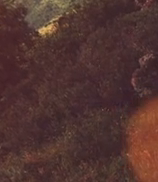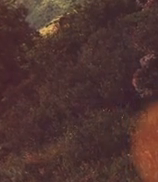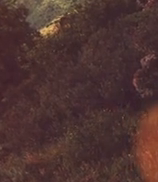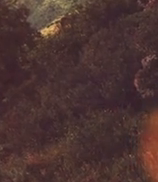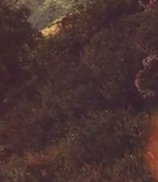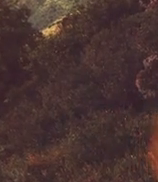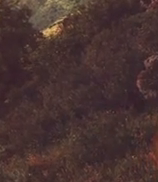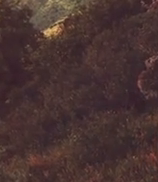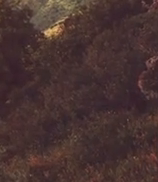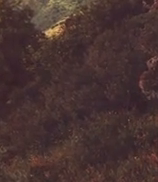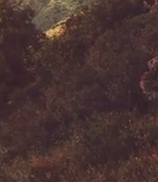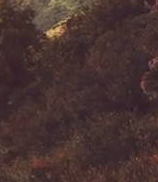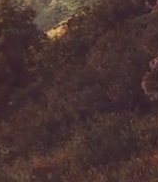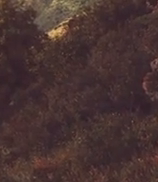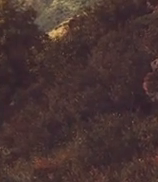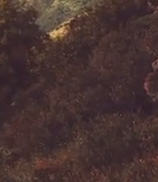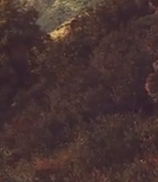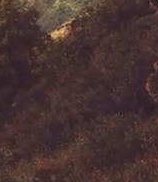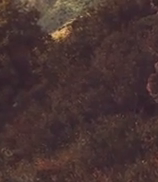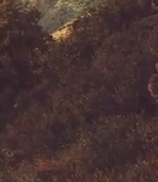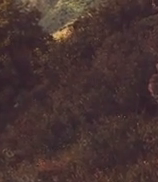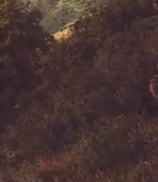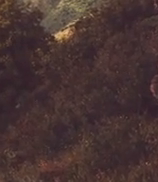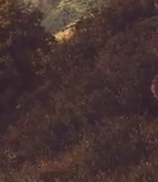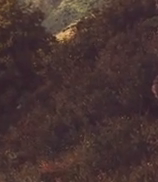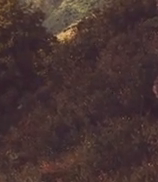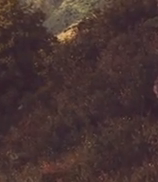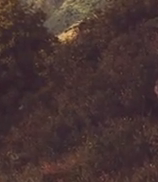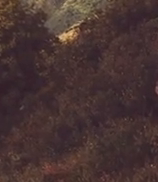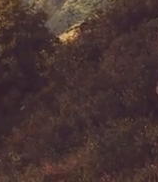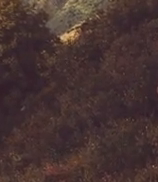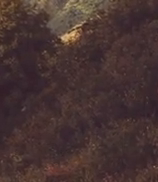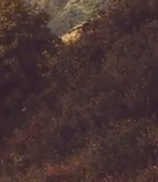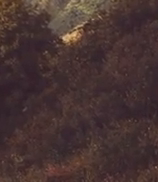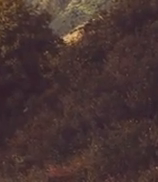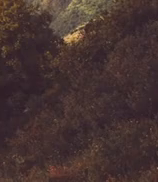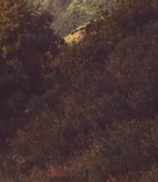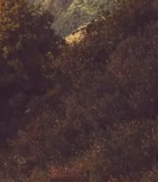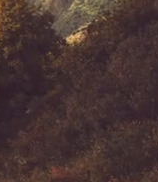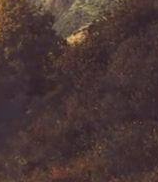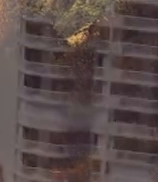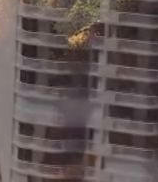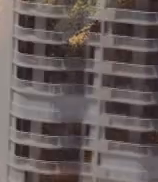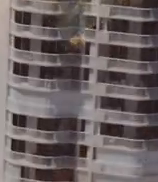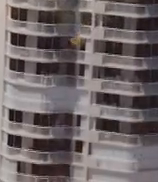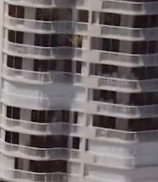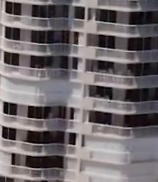от сомнений. Только Слово Божие от Духа Святого